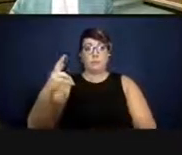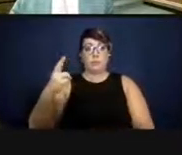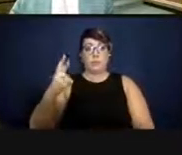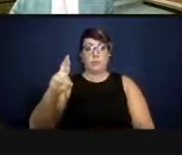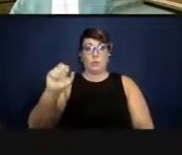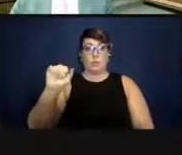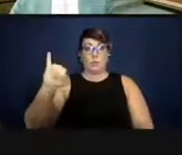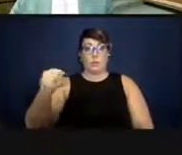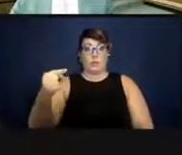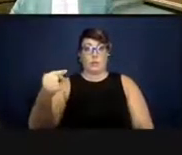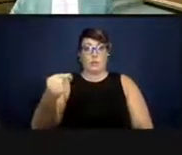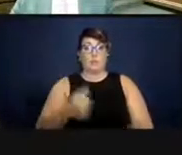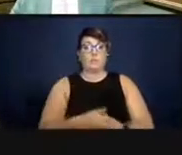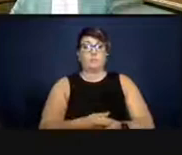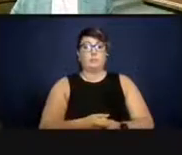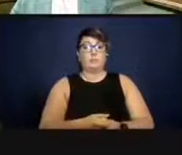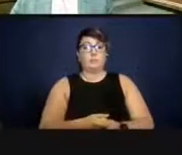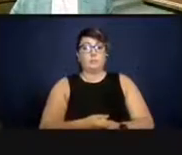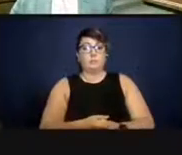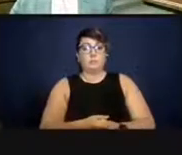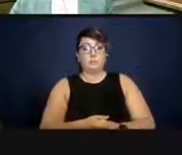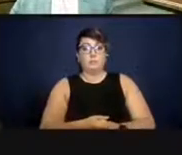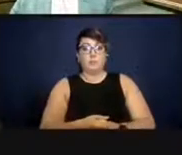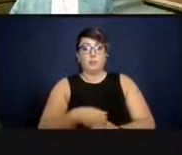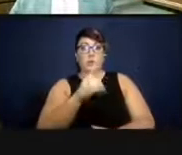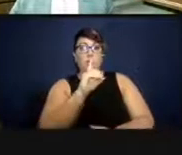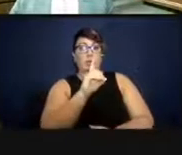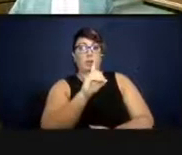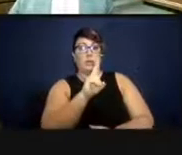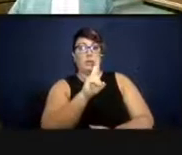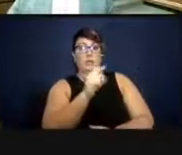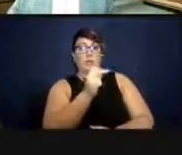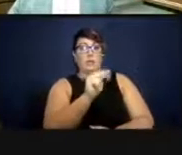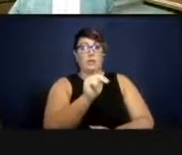tusitishe mkutano wetu wa awali. Je, tumepitisha mswada huu?